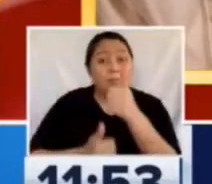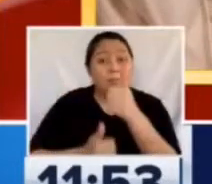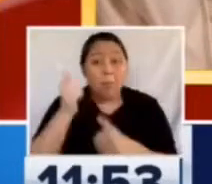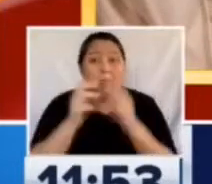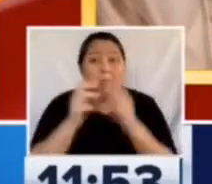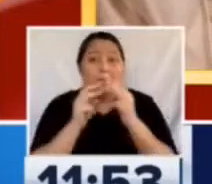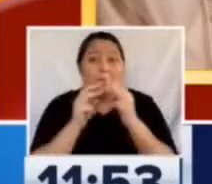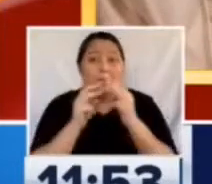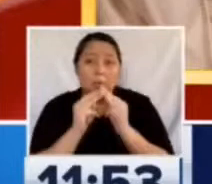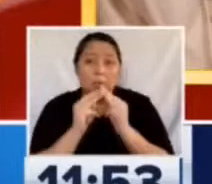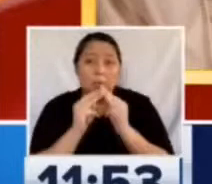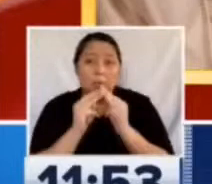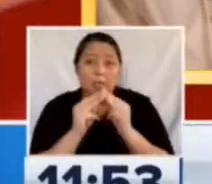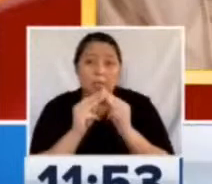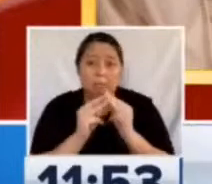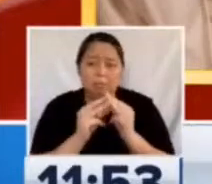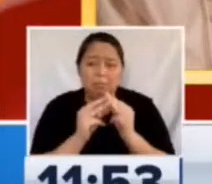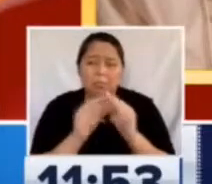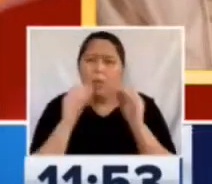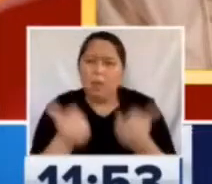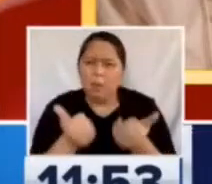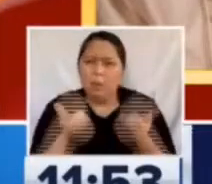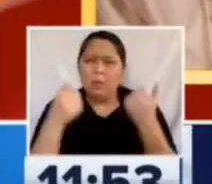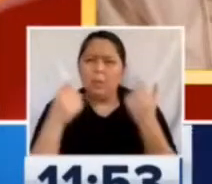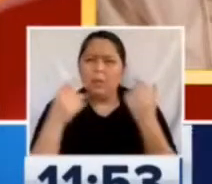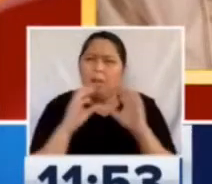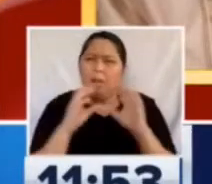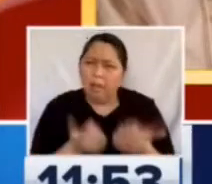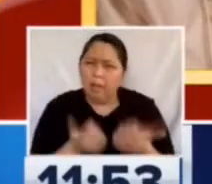Lahat po nag-observe ng Ramadan sa bahay.